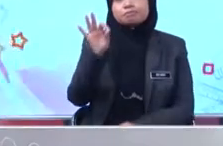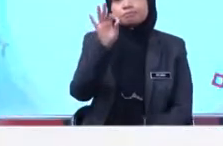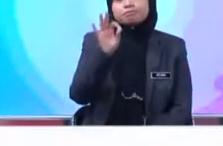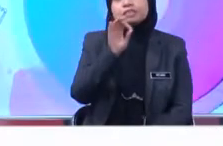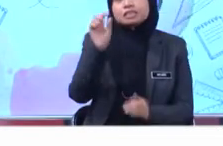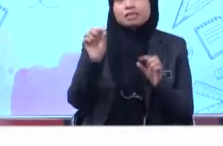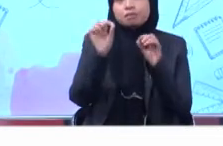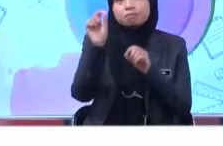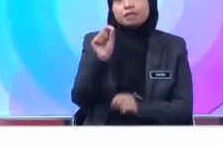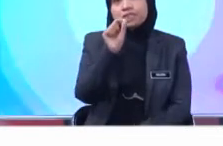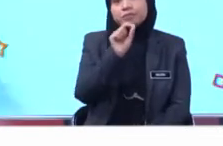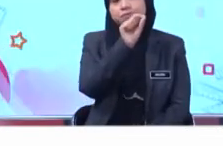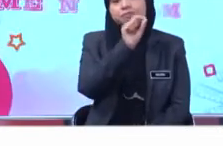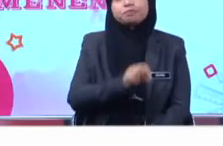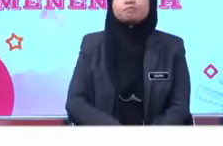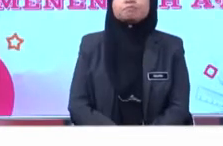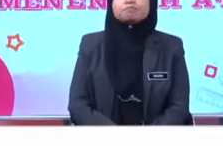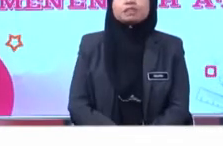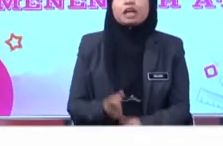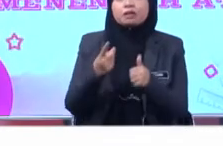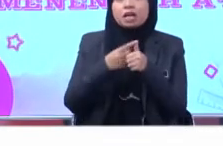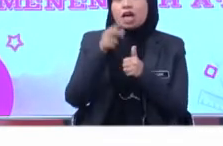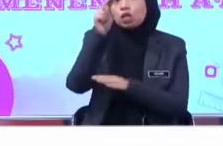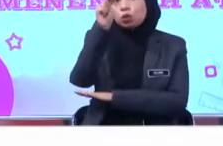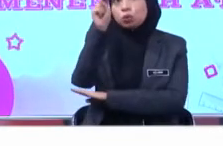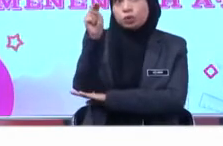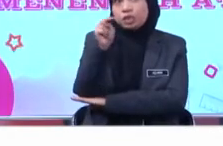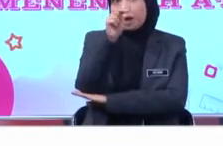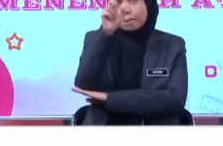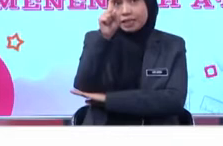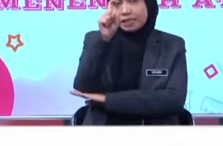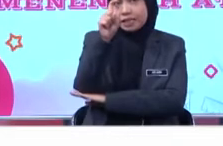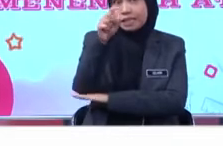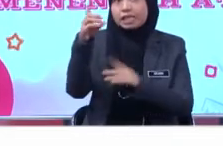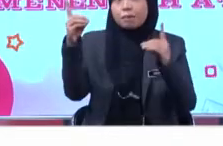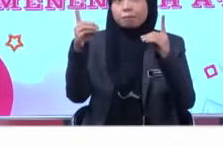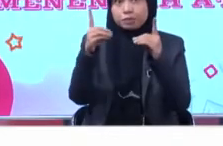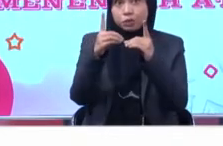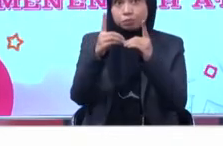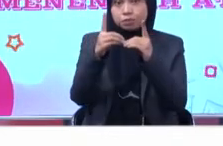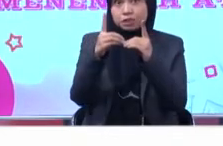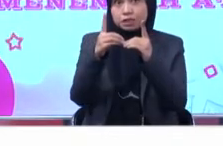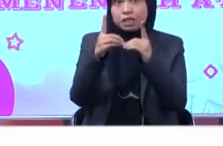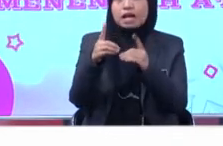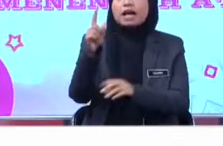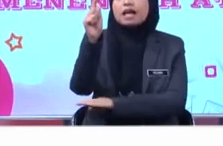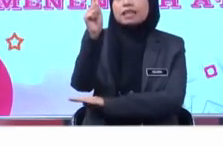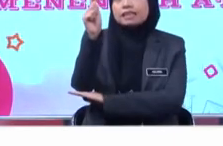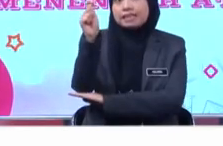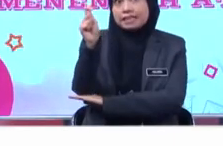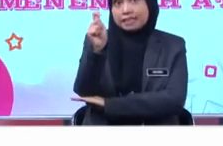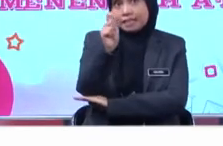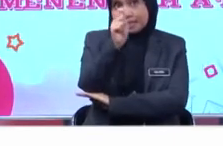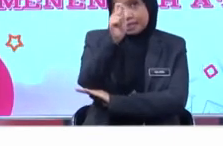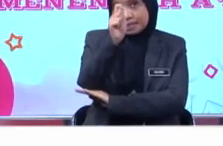oke yang pertama nun mati bertemu dengan tol Iya